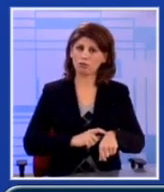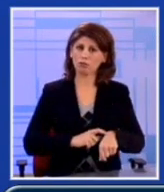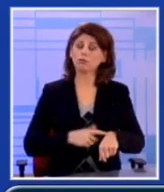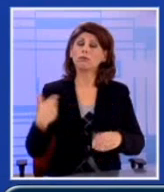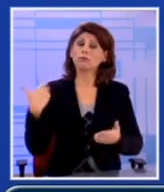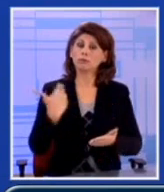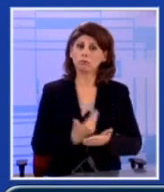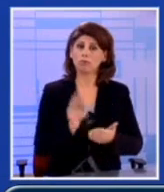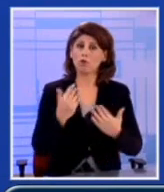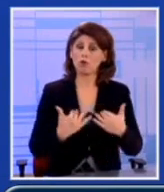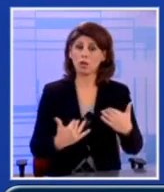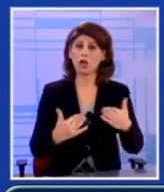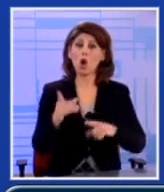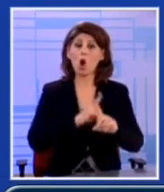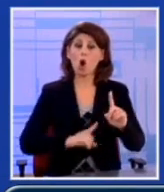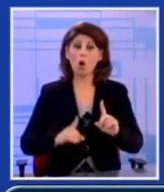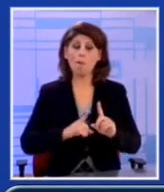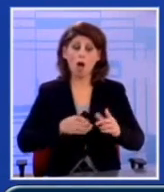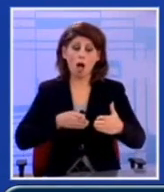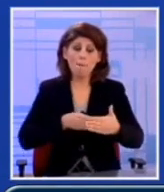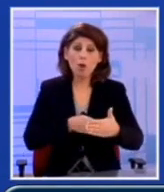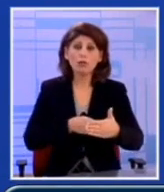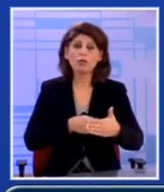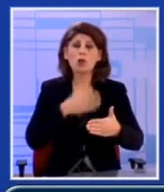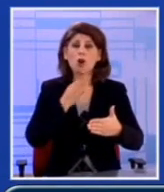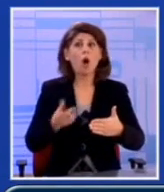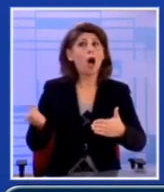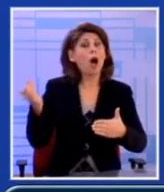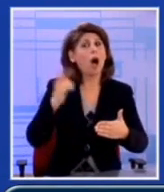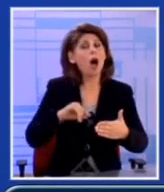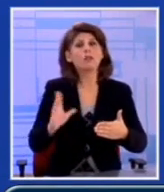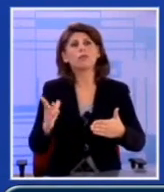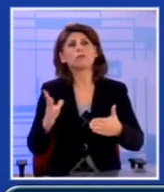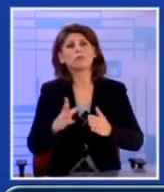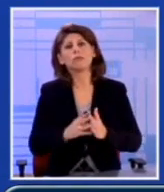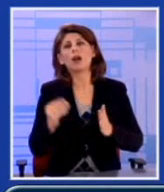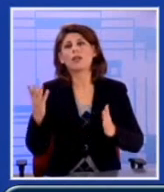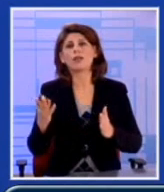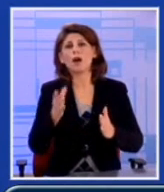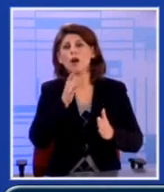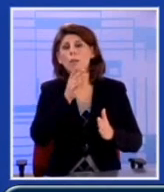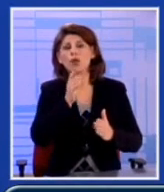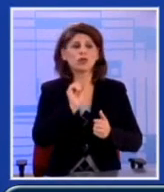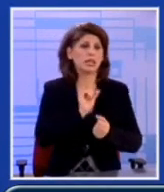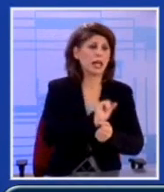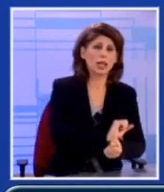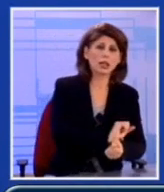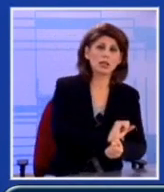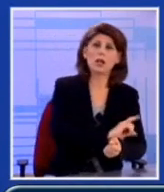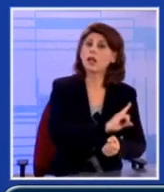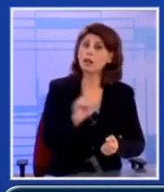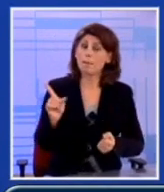εκείνοι οι οποίοι εμποδίζονται λόγω άλλων καταστάσεων όπως είναι η προσωρινή κράτηση, να